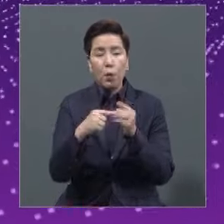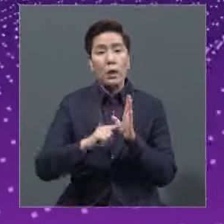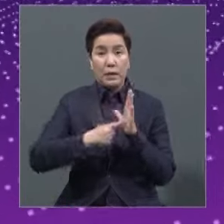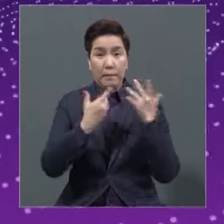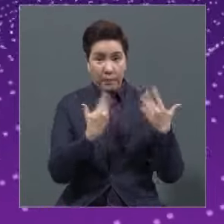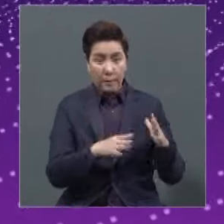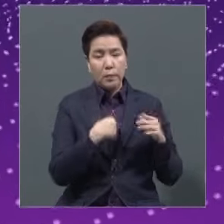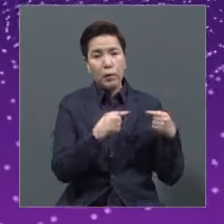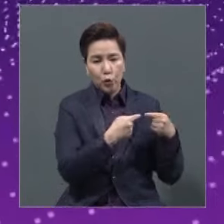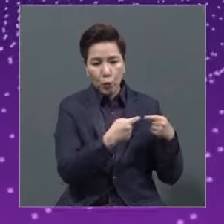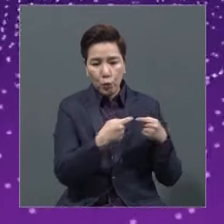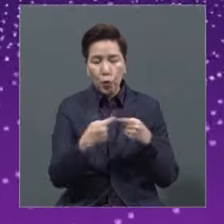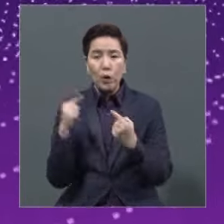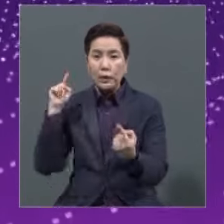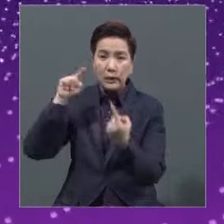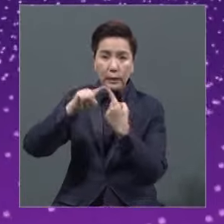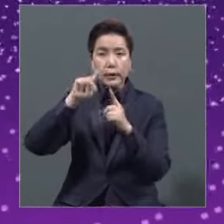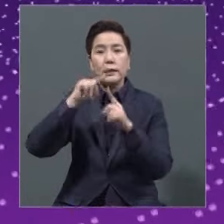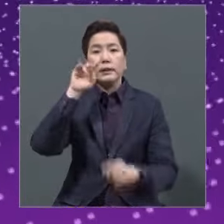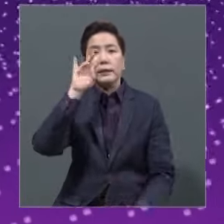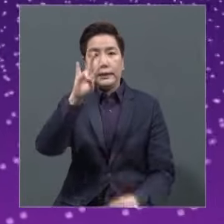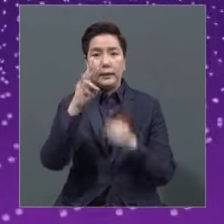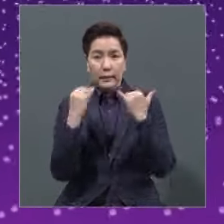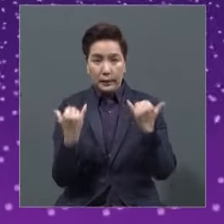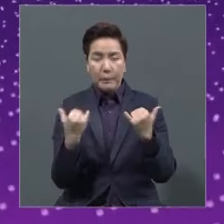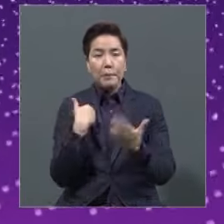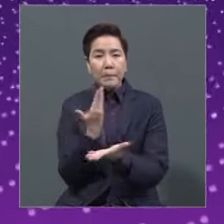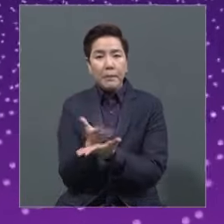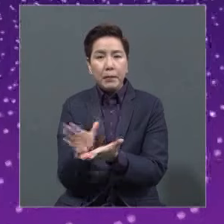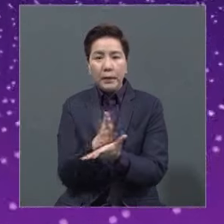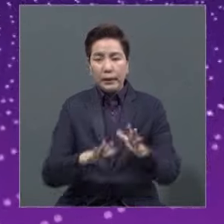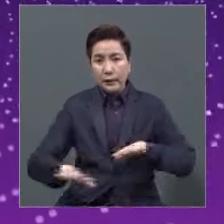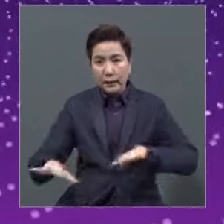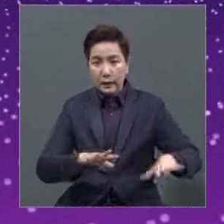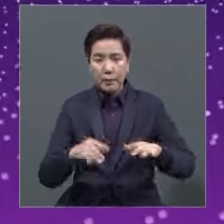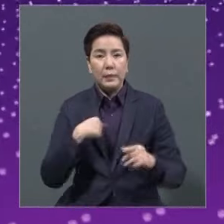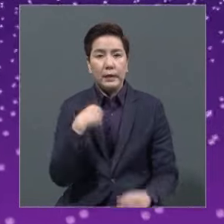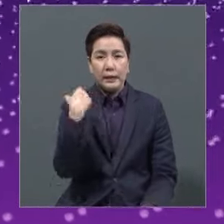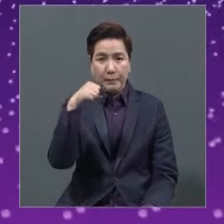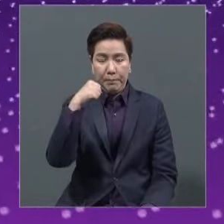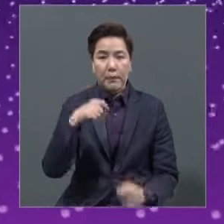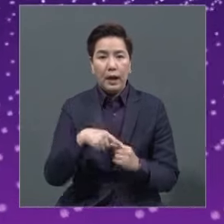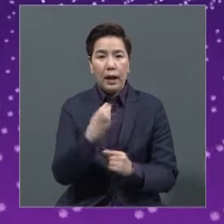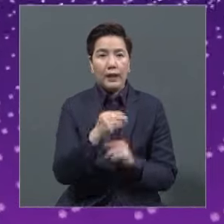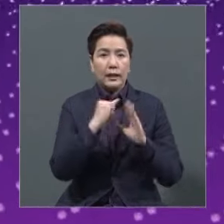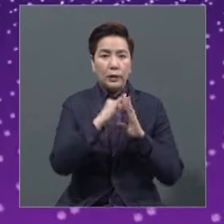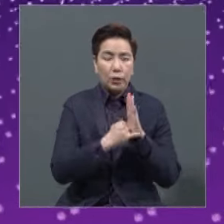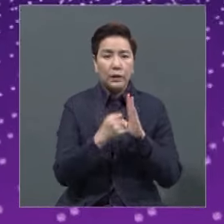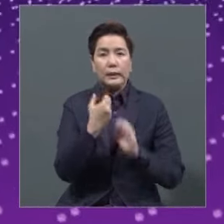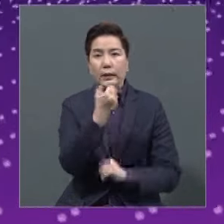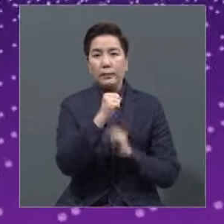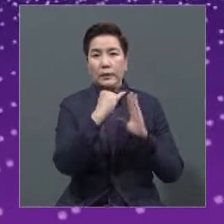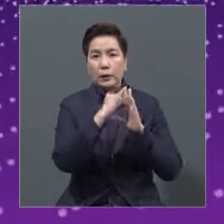ล้วนะครับแล้วก็จะมีต่อเนื่องไปจนถึงเดือนกรกฎาคมนี้โดยจะแบ่งสายการจัดกิจกรรมเนี่ยเป็น10สายให้แก่ผู้ว่าราชการจังหวัด10